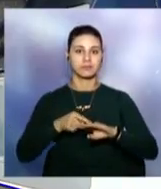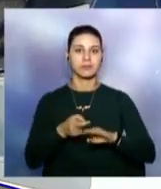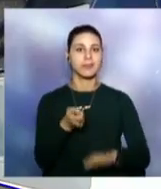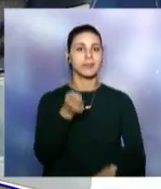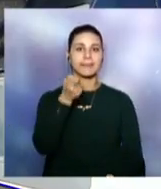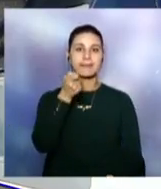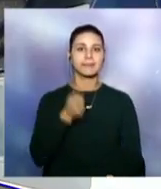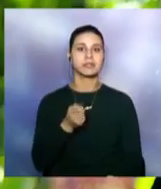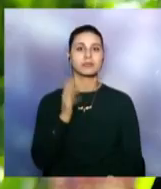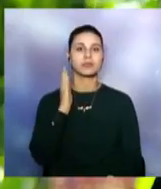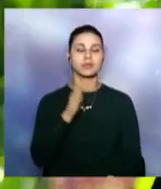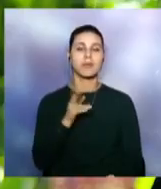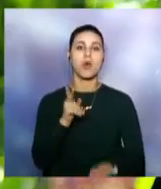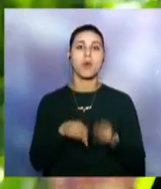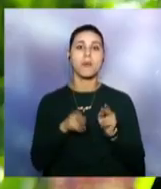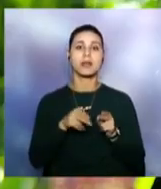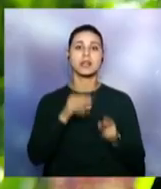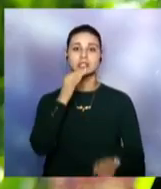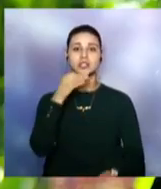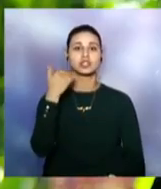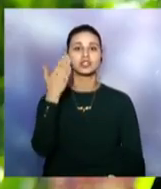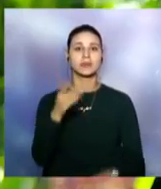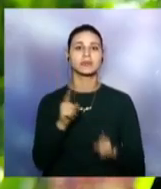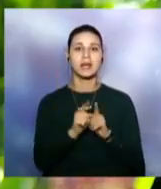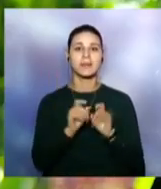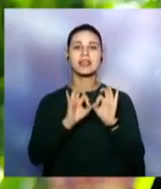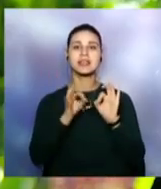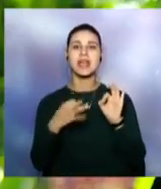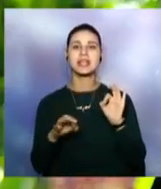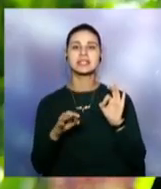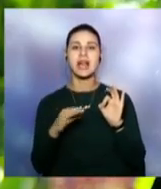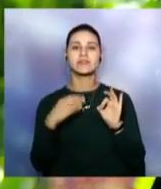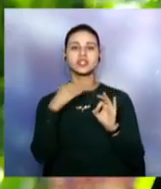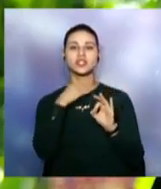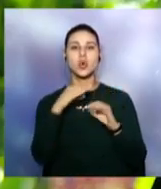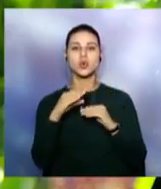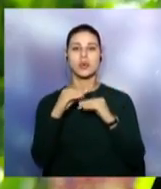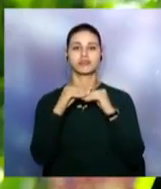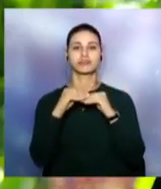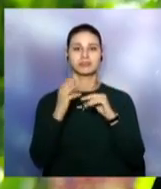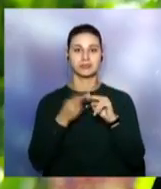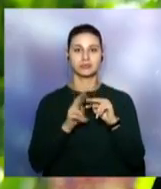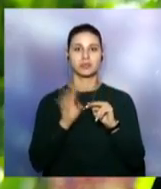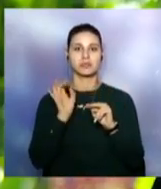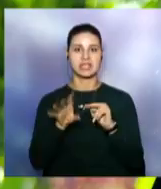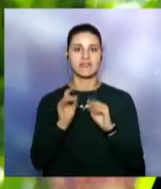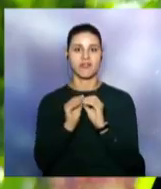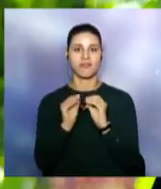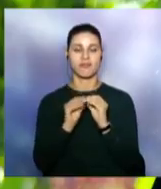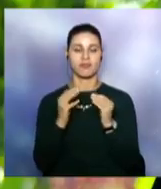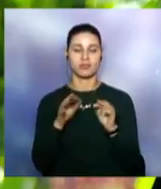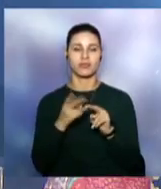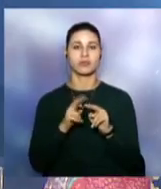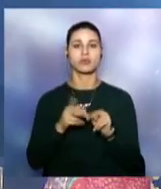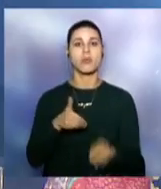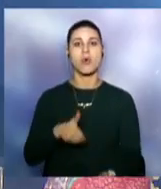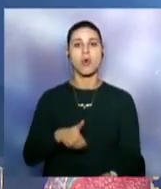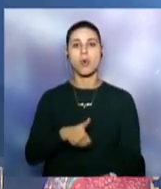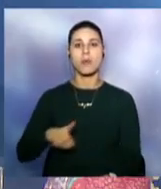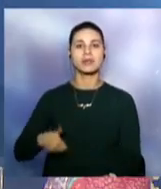დადის პოსტოპერაციული ნაწლავთშორის შეხორცებები, რაც სავარაუდოდ ამ ბავშვს უნდა ჭირდეს. იმიტომ ეს არის ღია წესით